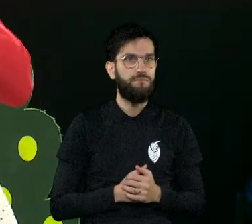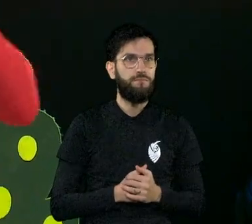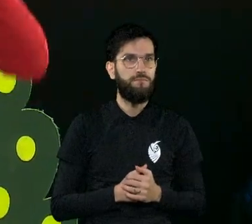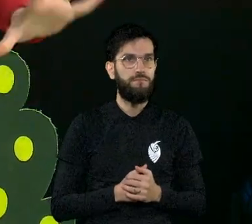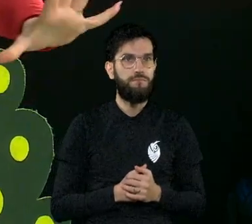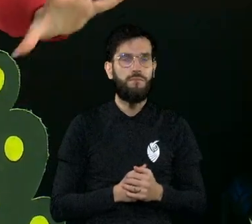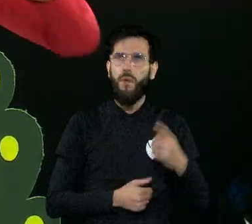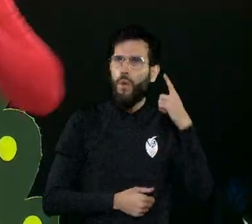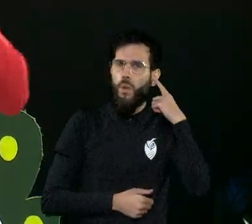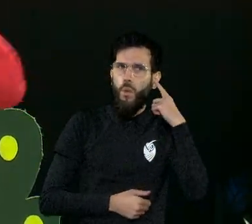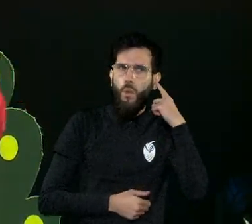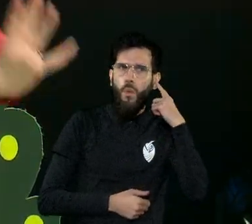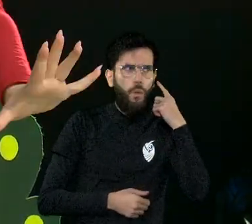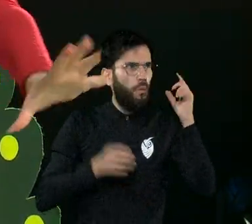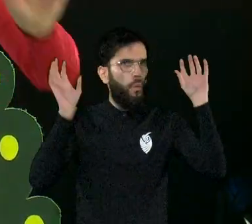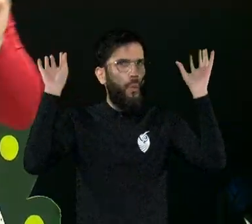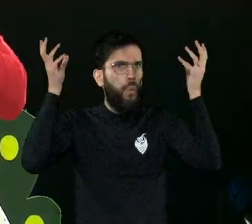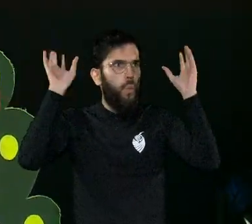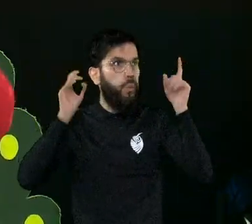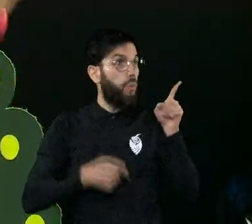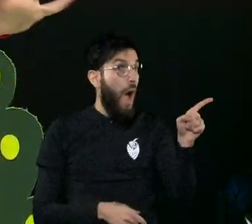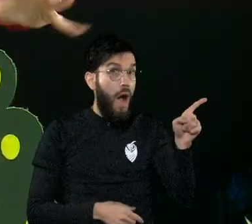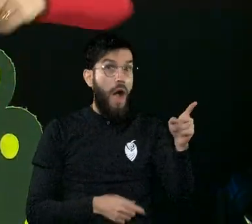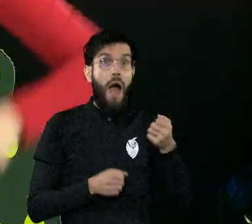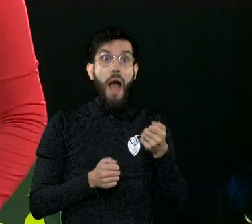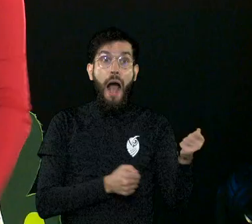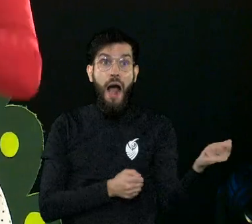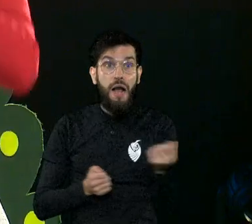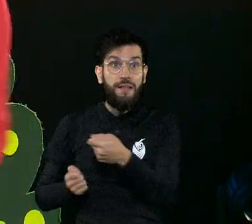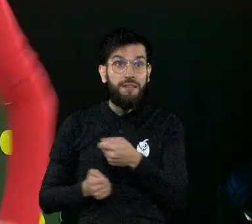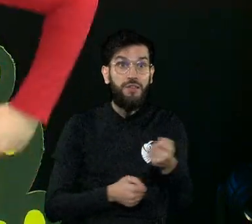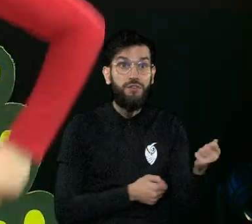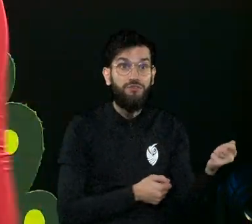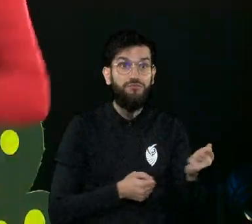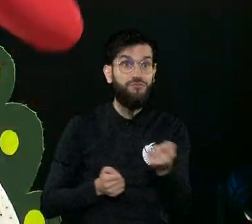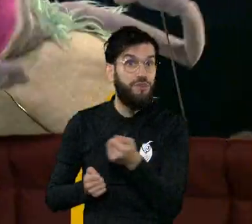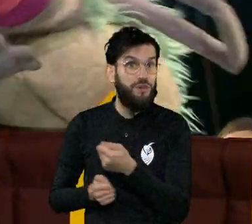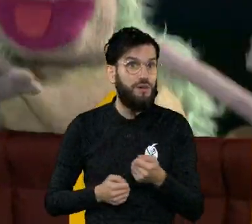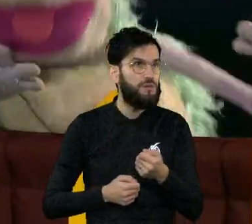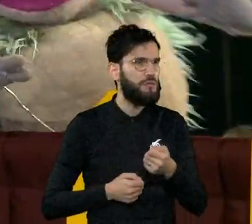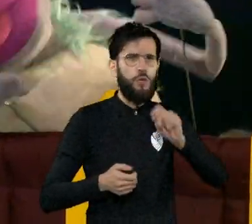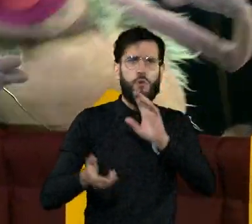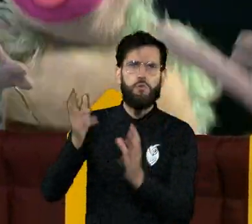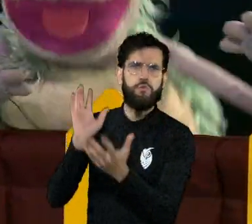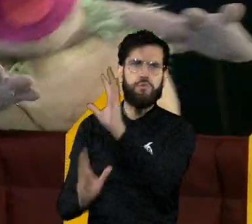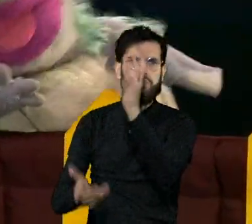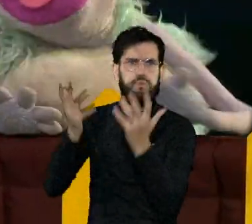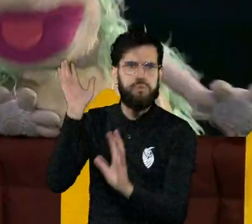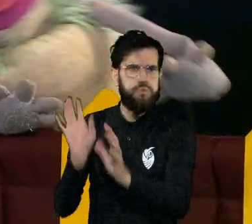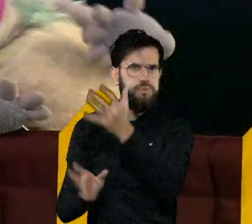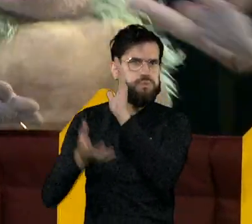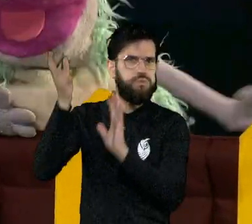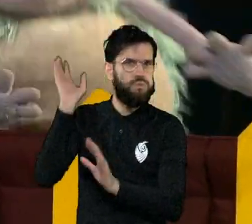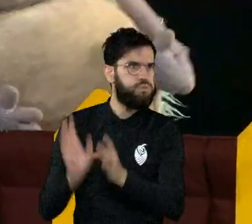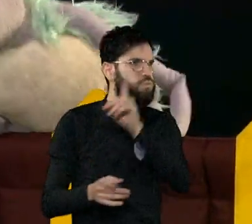Húka sirena, to sú hasiči. I tu oheň uhasí, nech